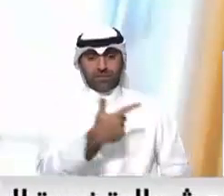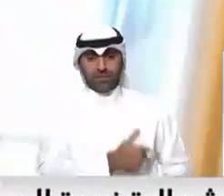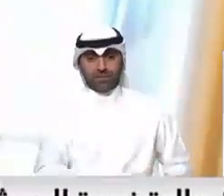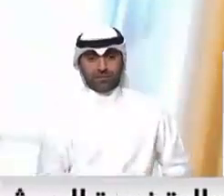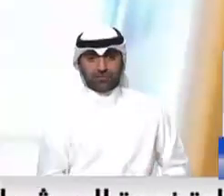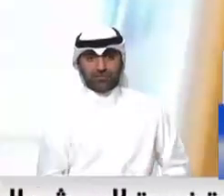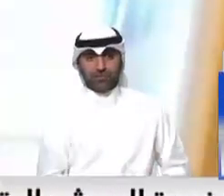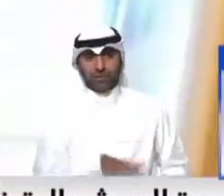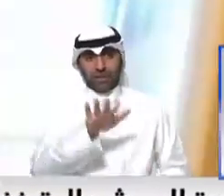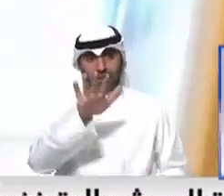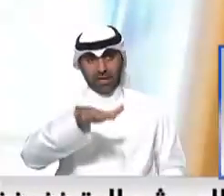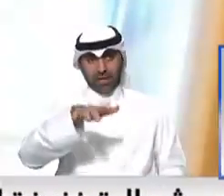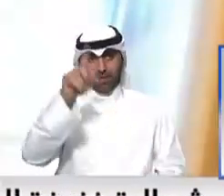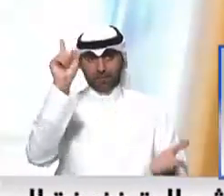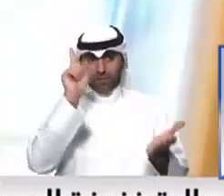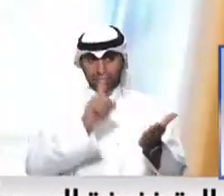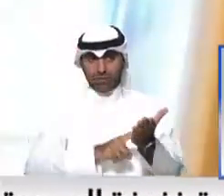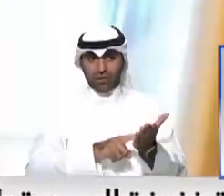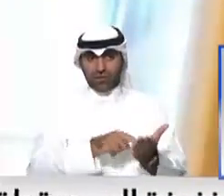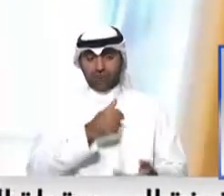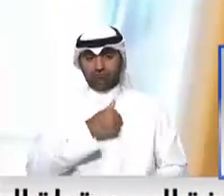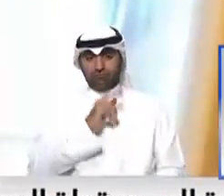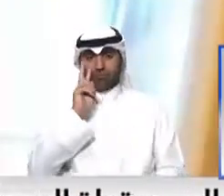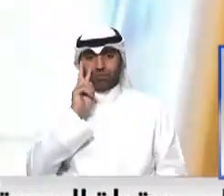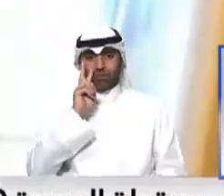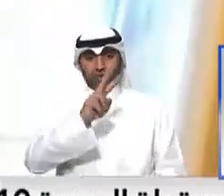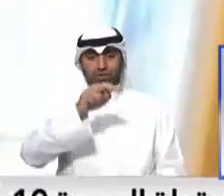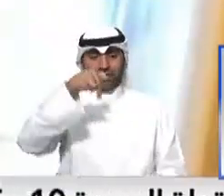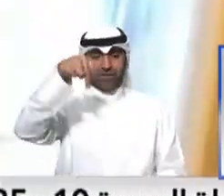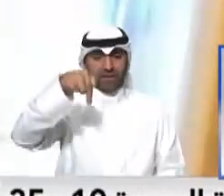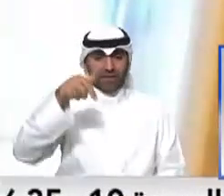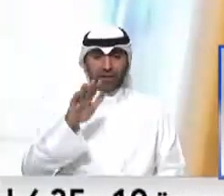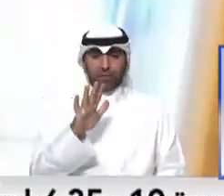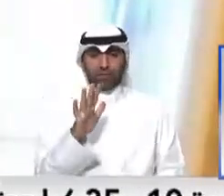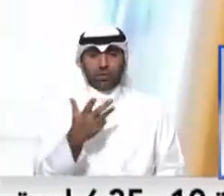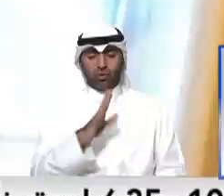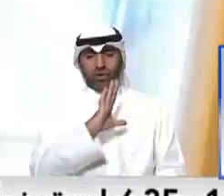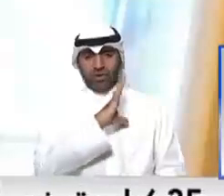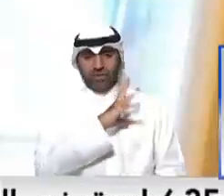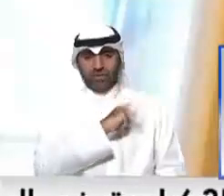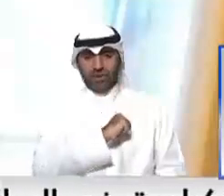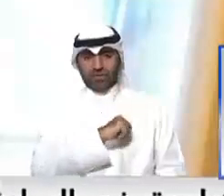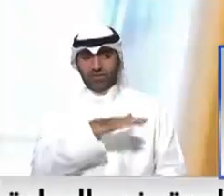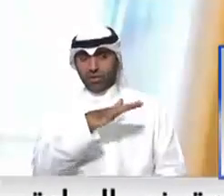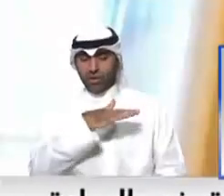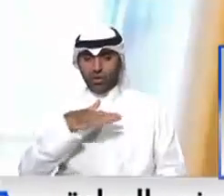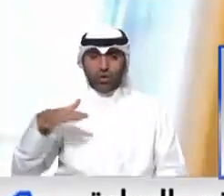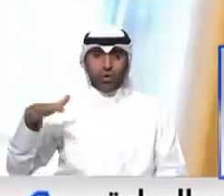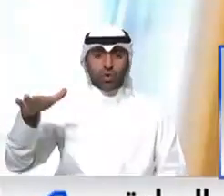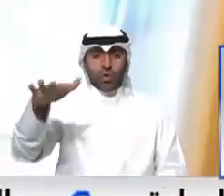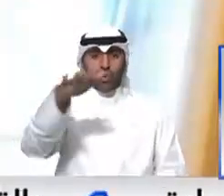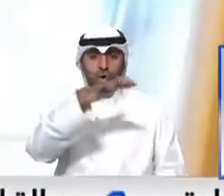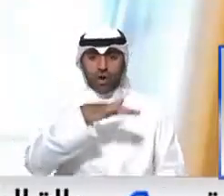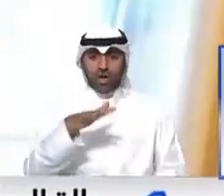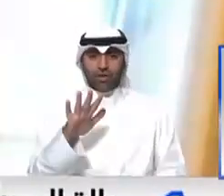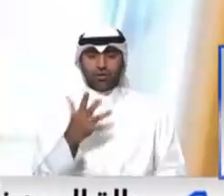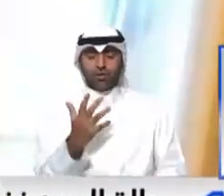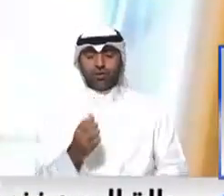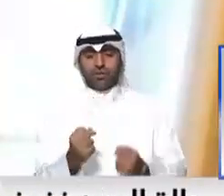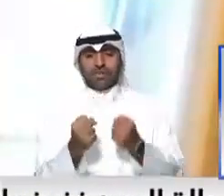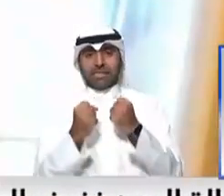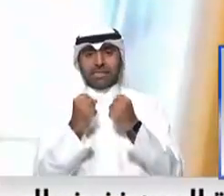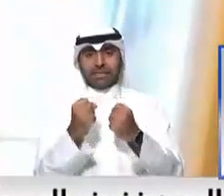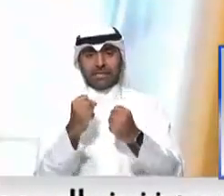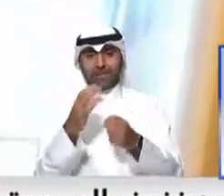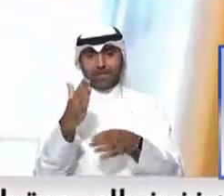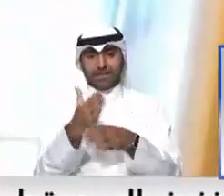الحقيقة المؤسفة هي أننا نحاول توضيح أننا الفلسطينيين بشر لمنع المزيد من القتل في غزة، لأنهم يعتقدون أنه من